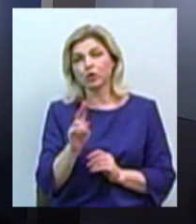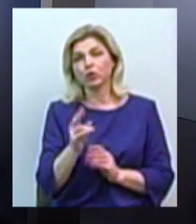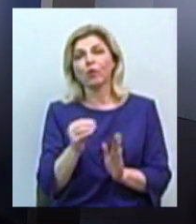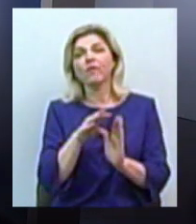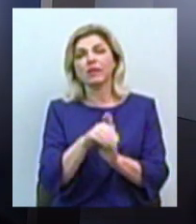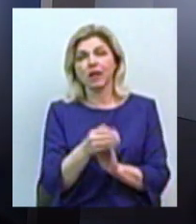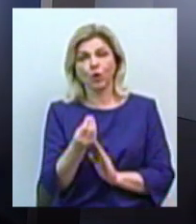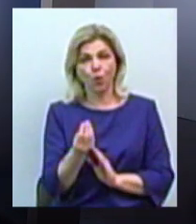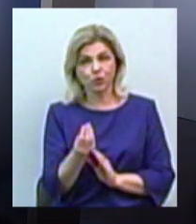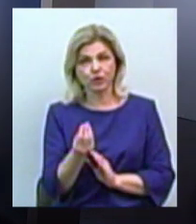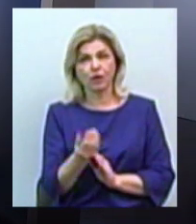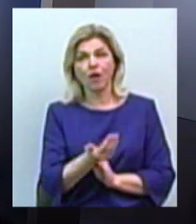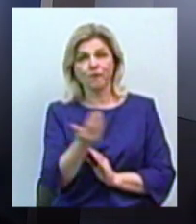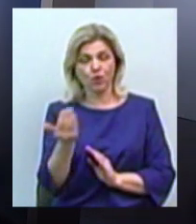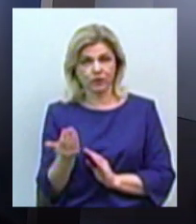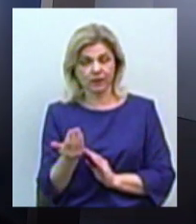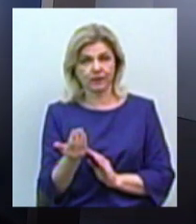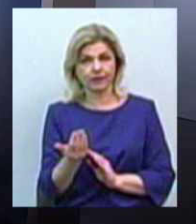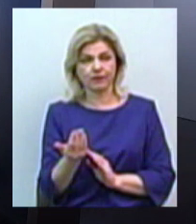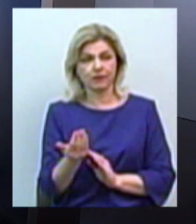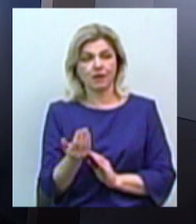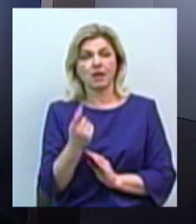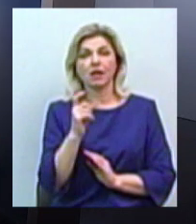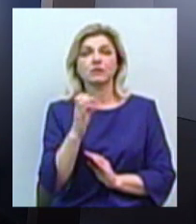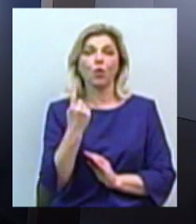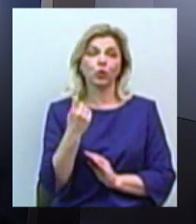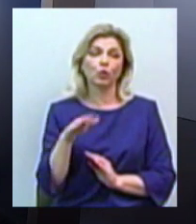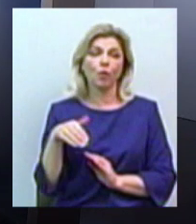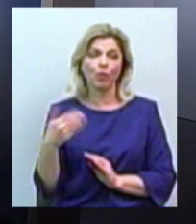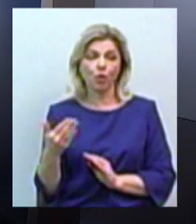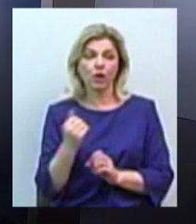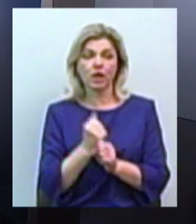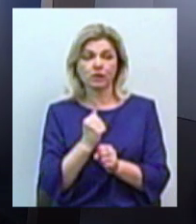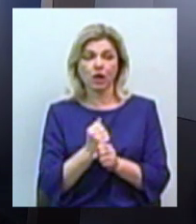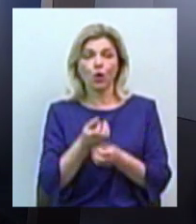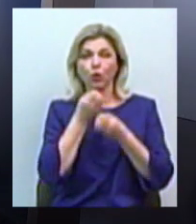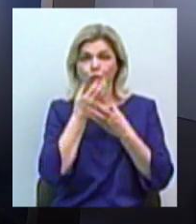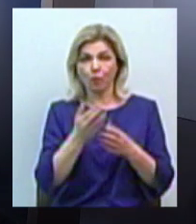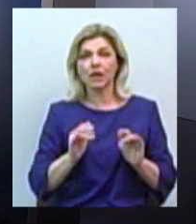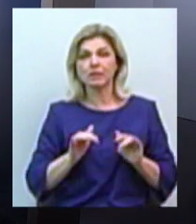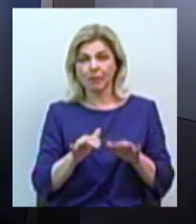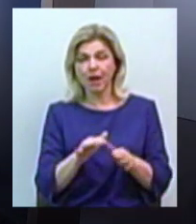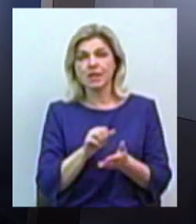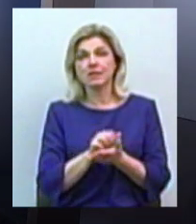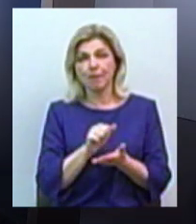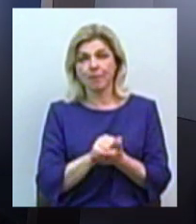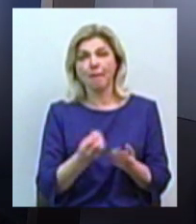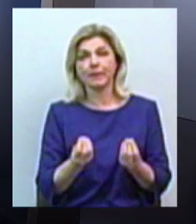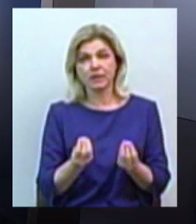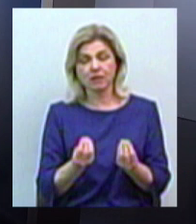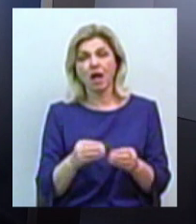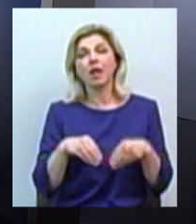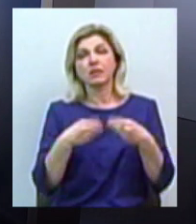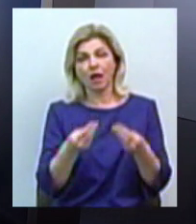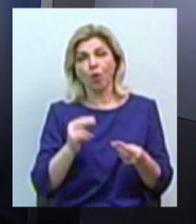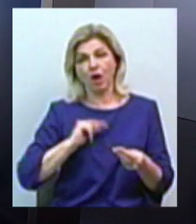кошти, вони з одного боку роблять добру справу, займаються бізнесом, надають робочі